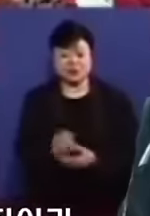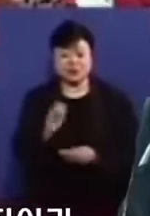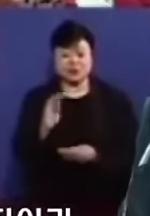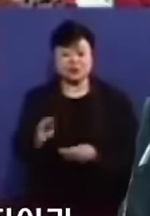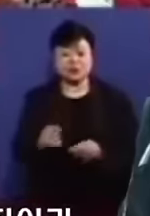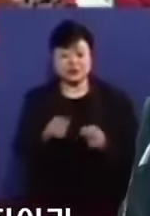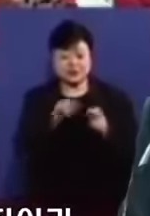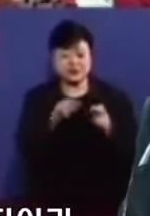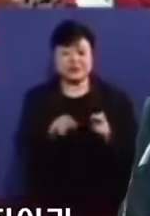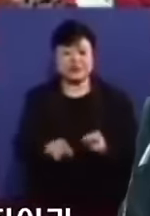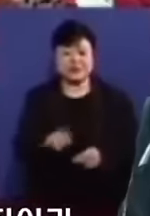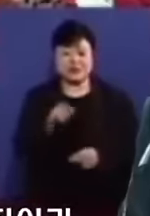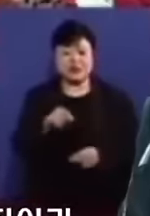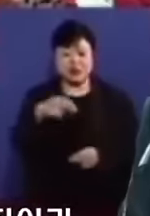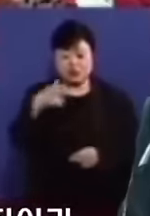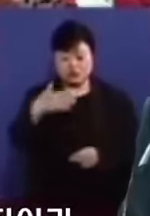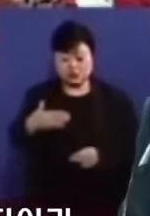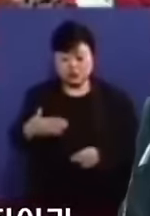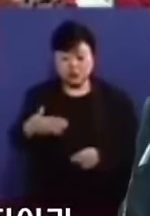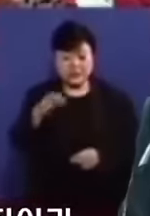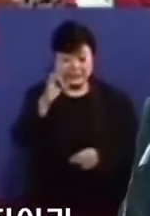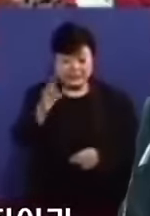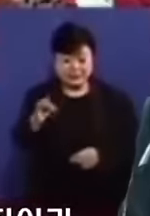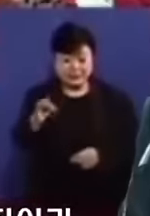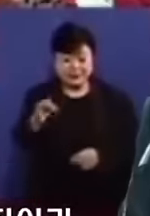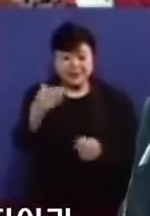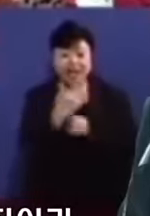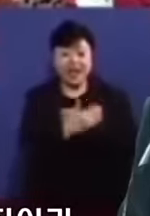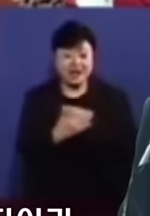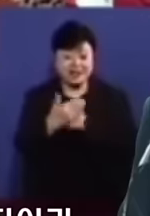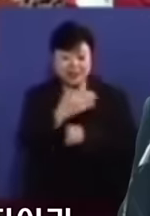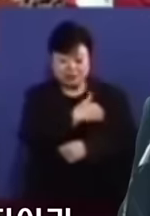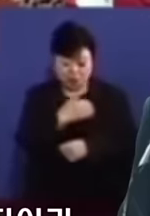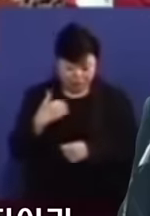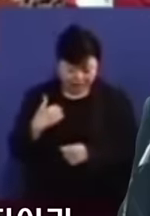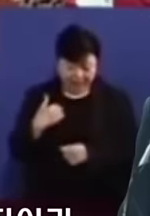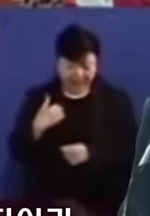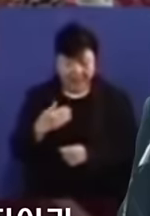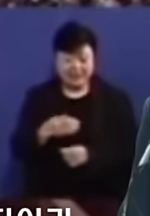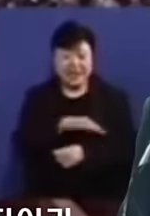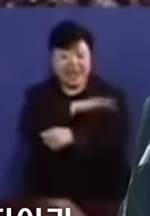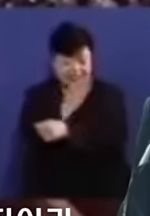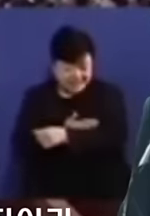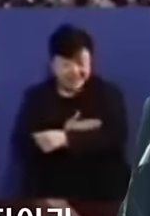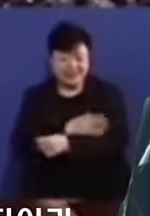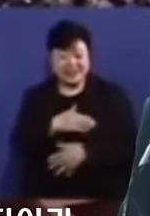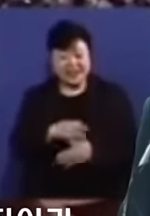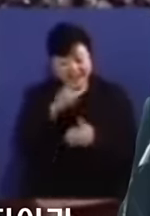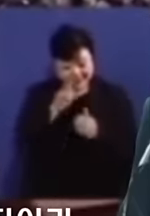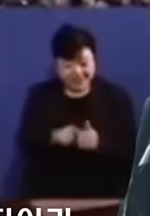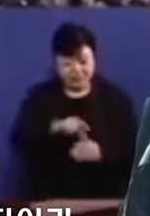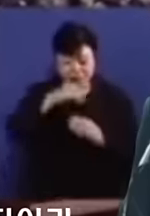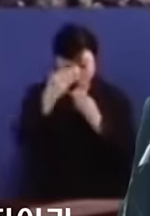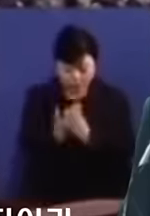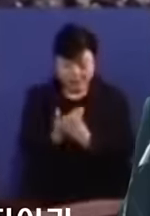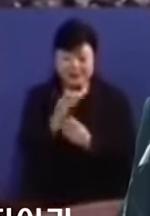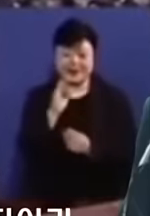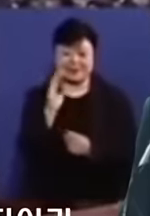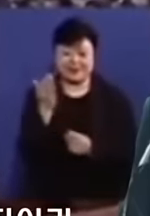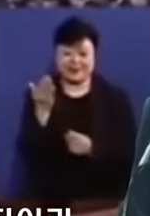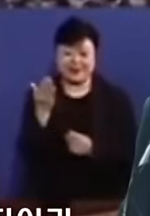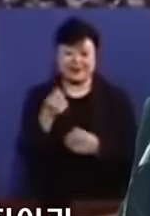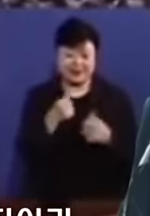고린도후서 12장 9절로 10절에 나에게 이르시되 내 은혜가 내게 족하다니는 내 능력이 약한 데서 온전하였음이라